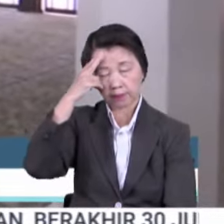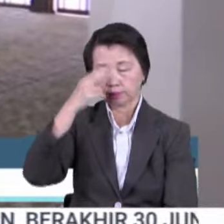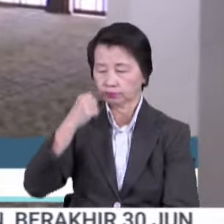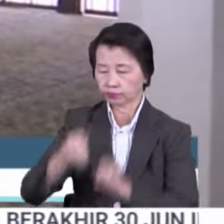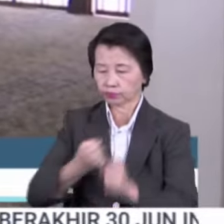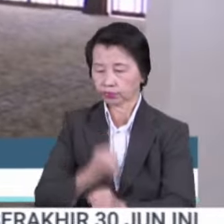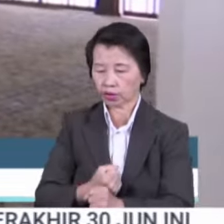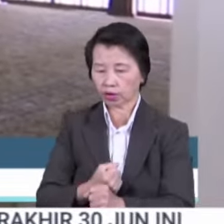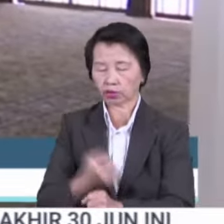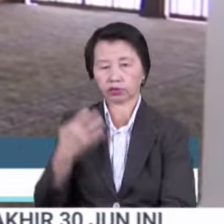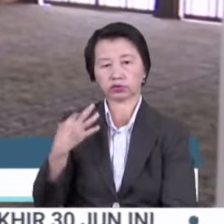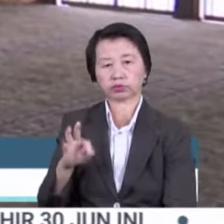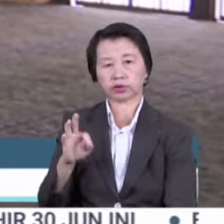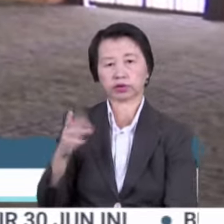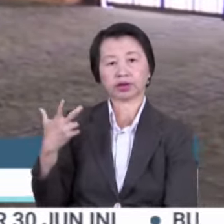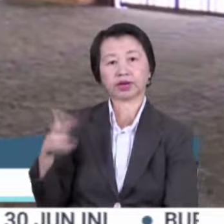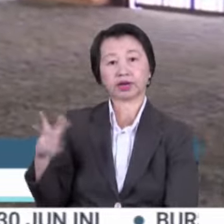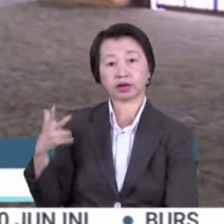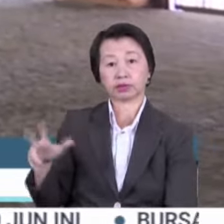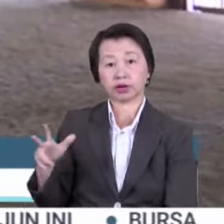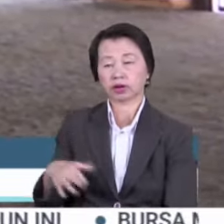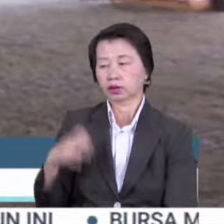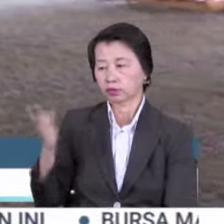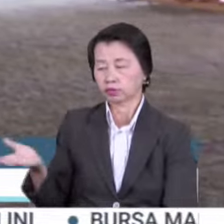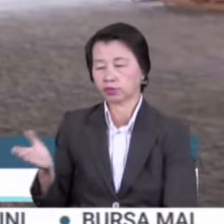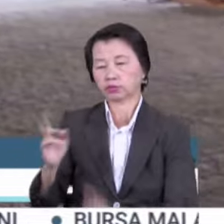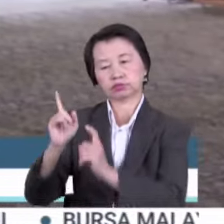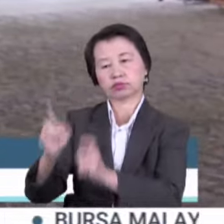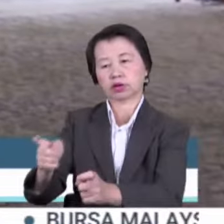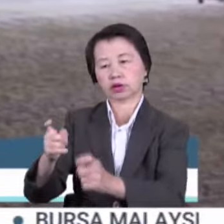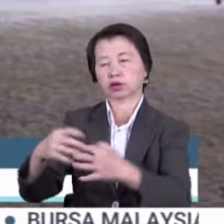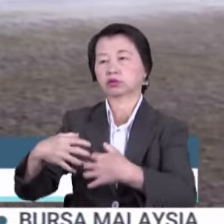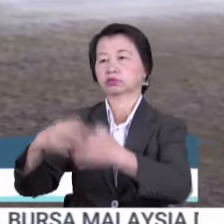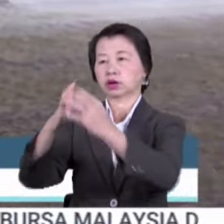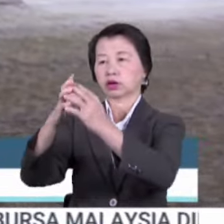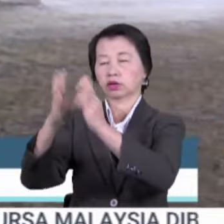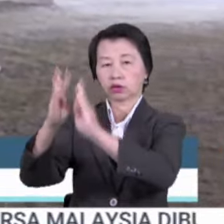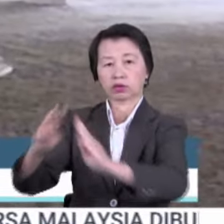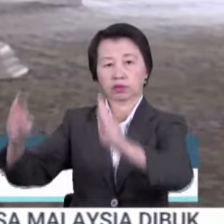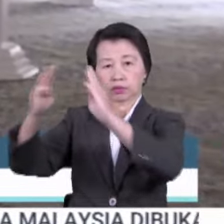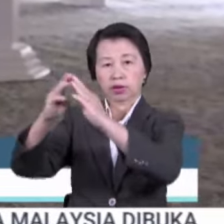kita 1913 beliau wakaf dan membangunkan